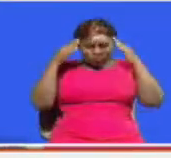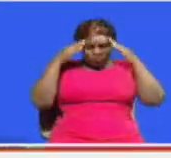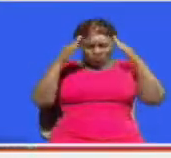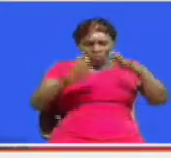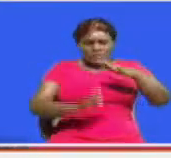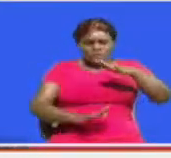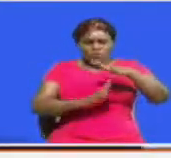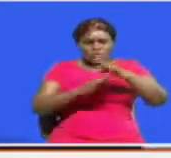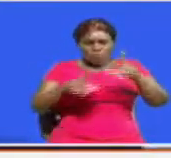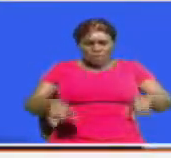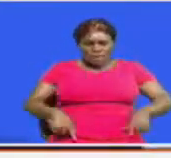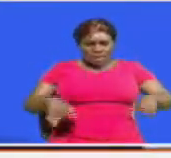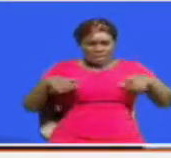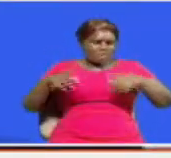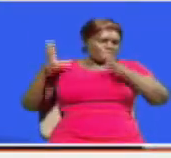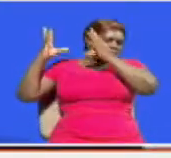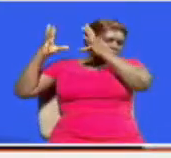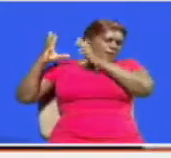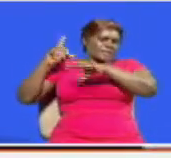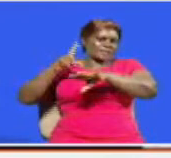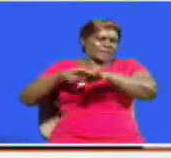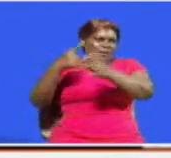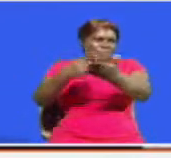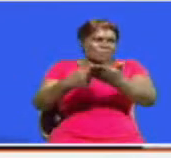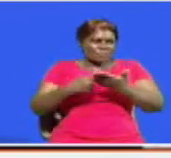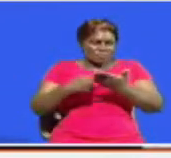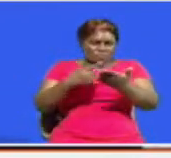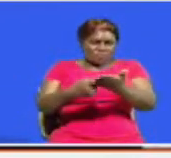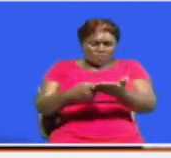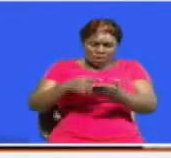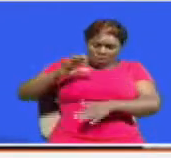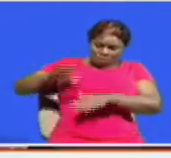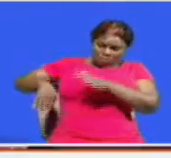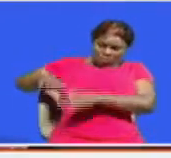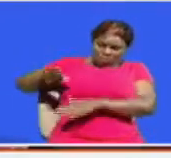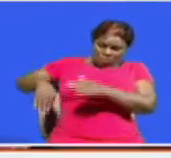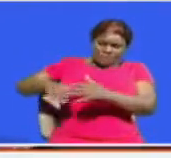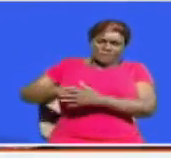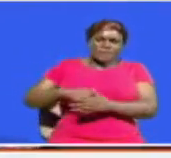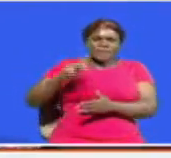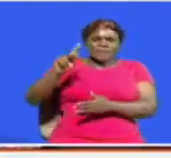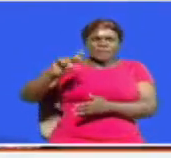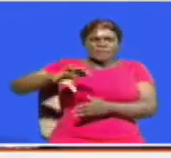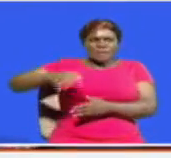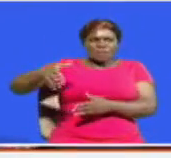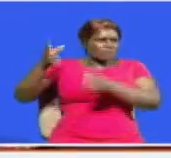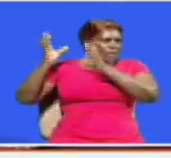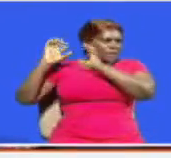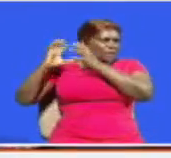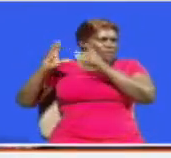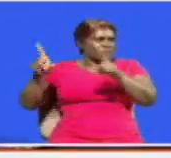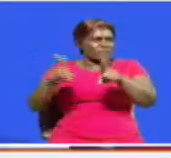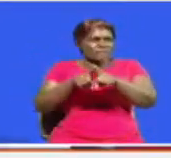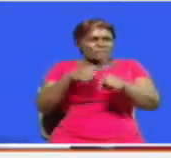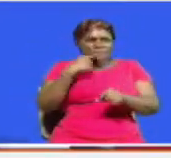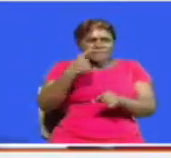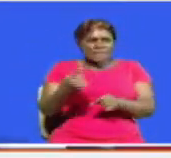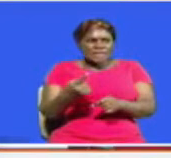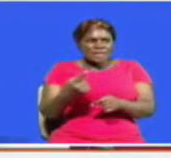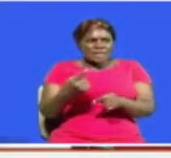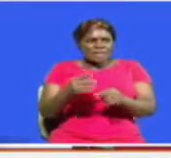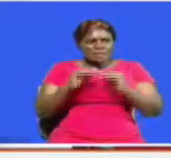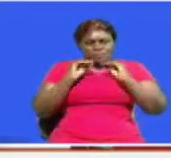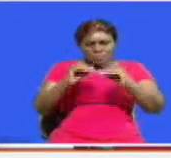kipaumbele swala la gharama ya maisha katika mazungumzo ya maridhiano yanayoendelea. Serikali ya kaunti ya Kilifi kwa upande wake inasema kuwa